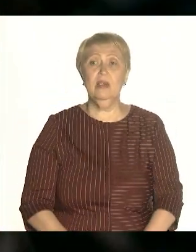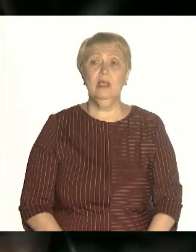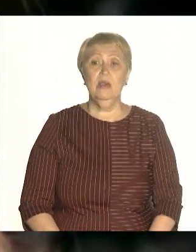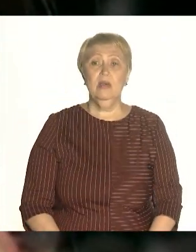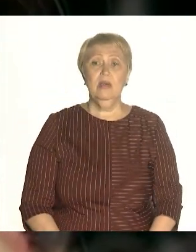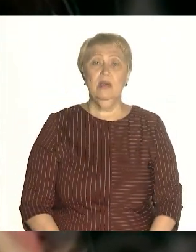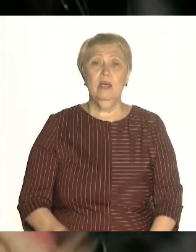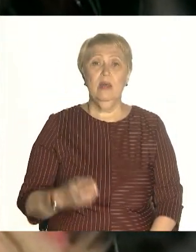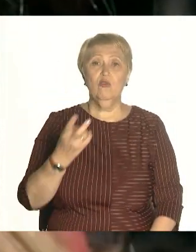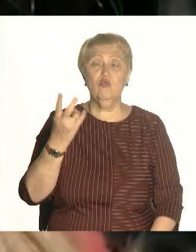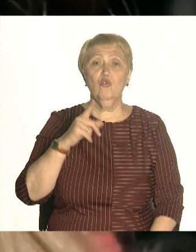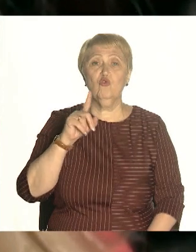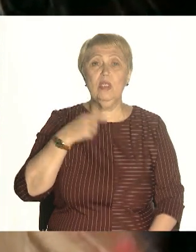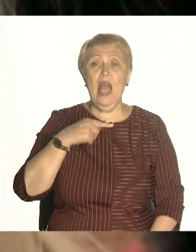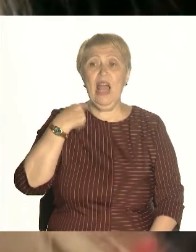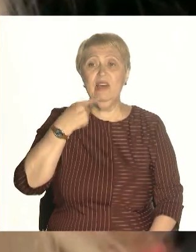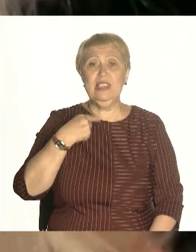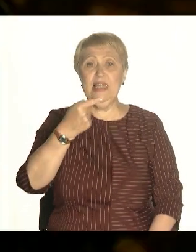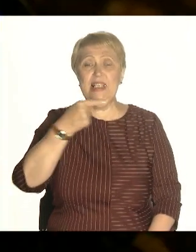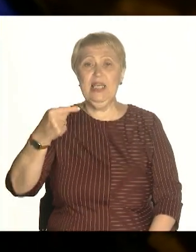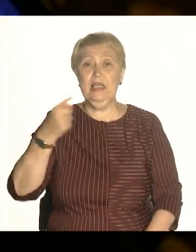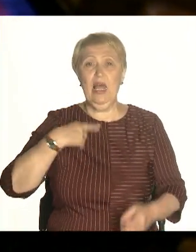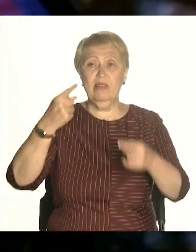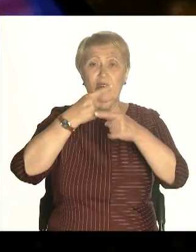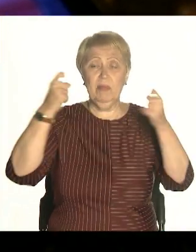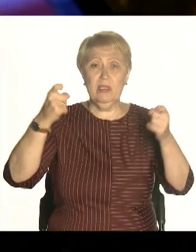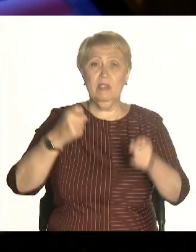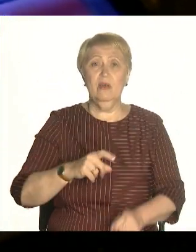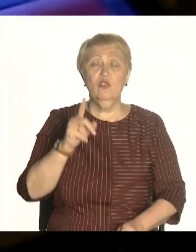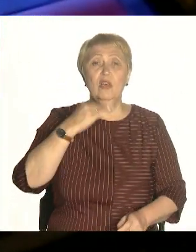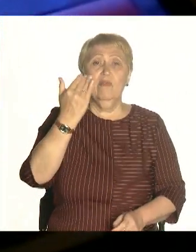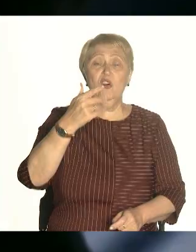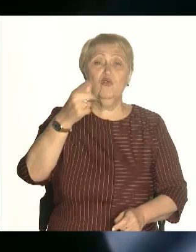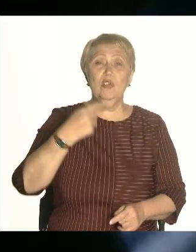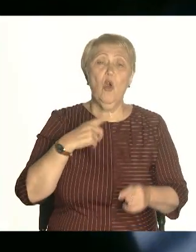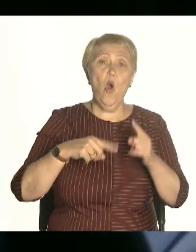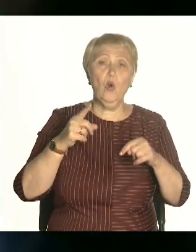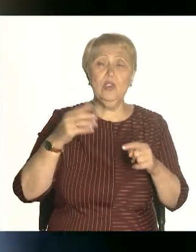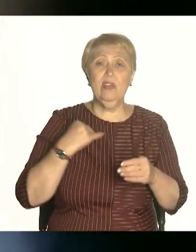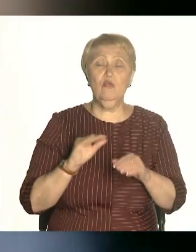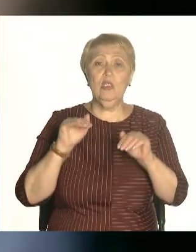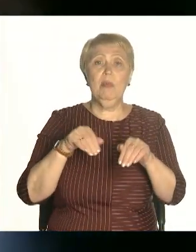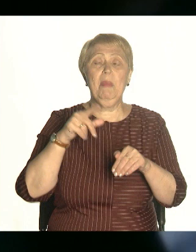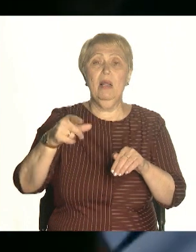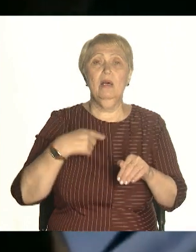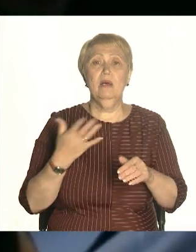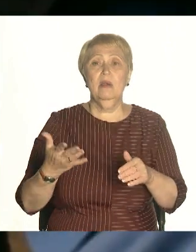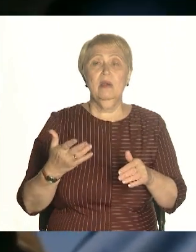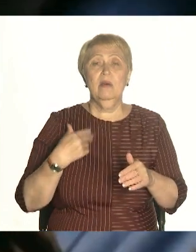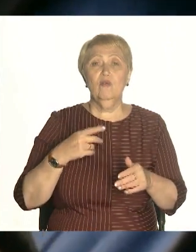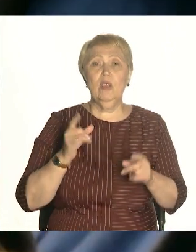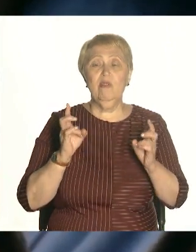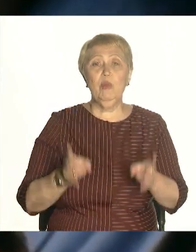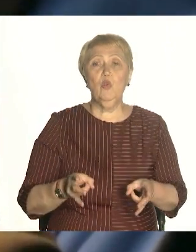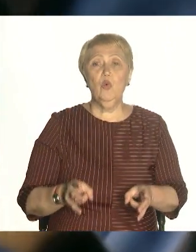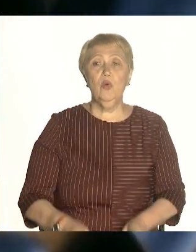сообщается какая-то отрицательная информация о том, что там ваш родственник попал в беду, там ваши деньги хотели украсть. И у